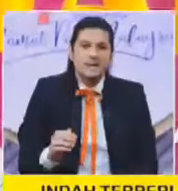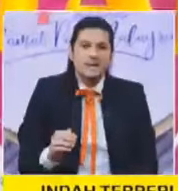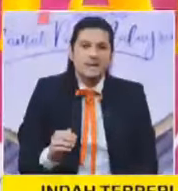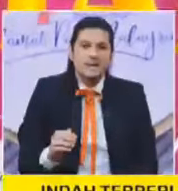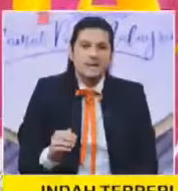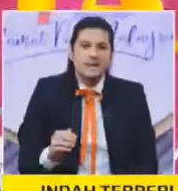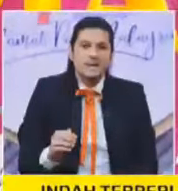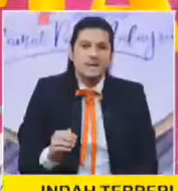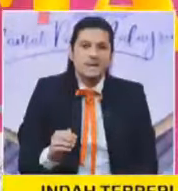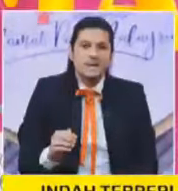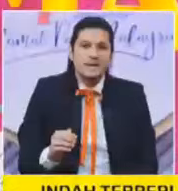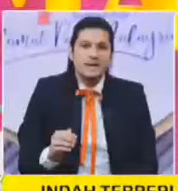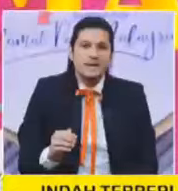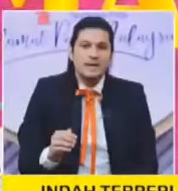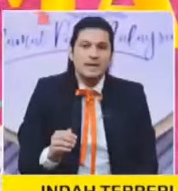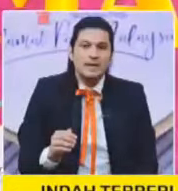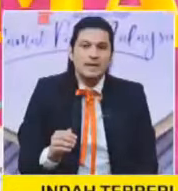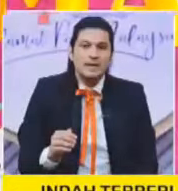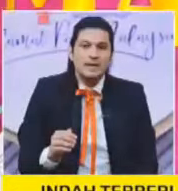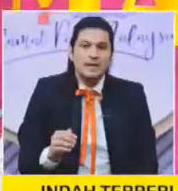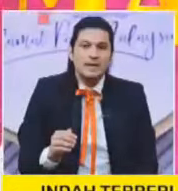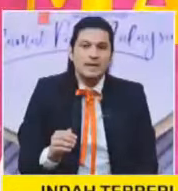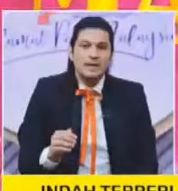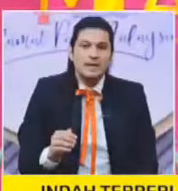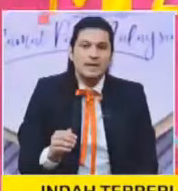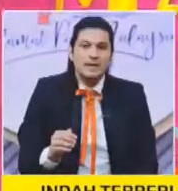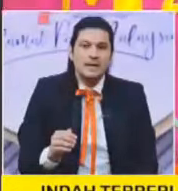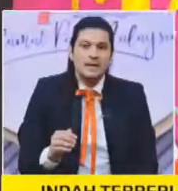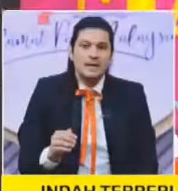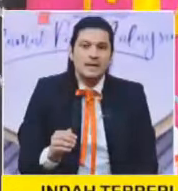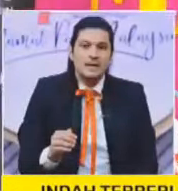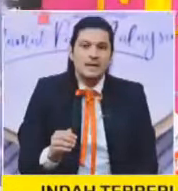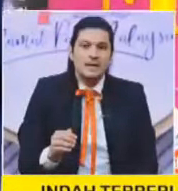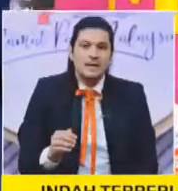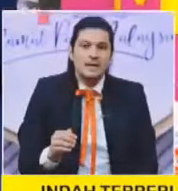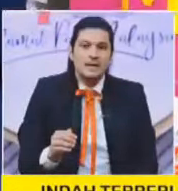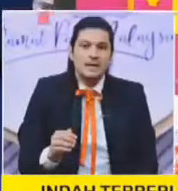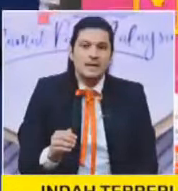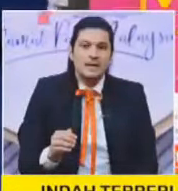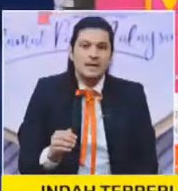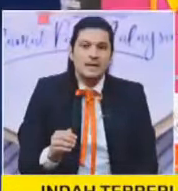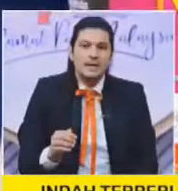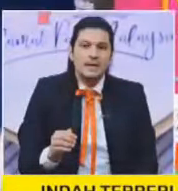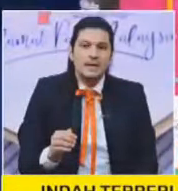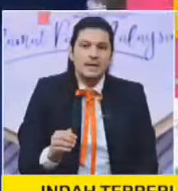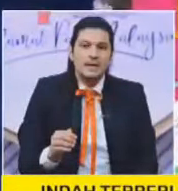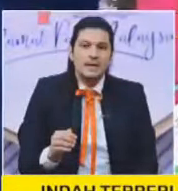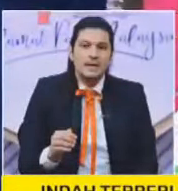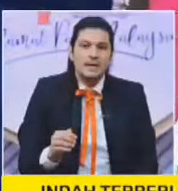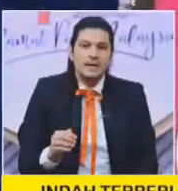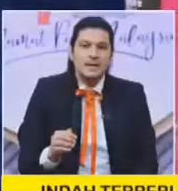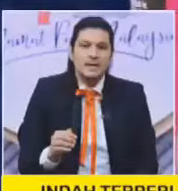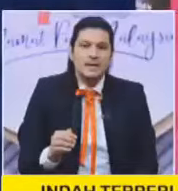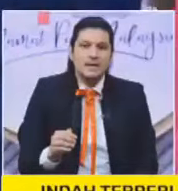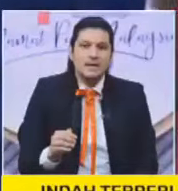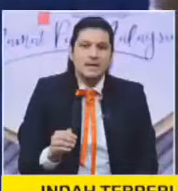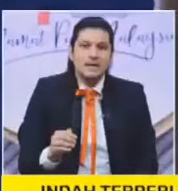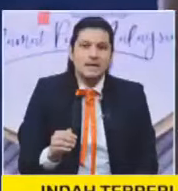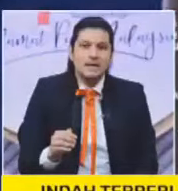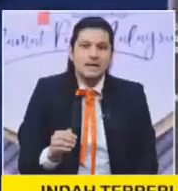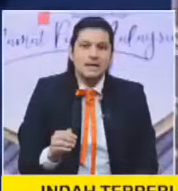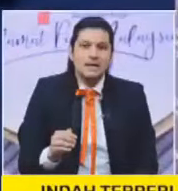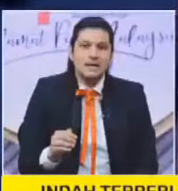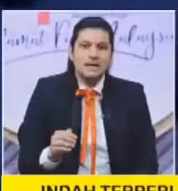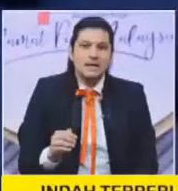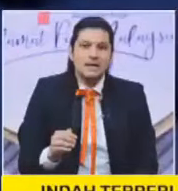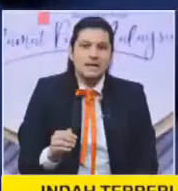yang terkena positif COVID-19 ini, kemudian mereka sembuh, ia bukan selesai di situ. Kerana